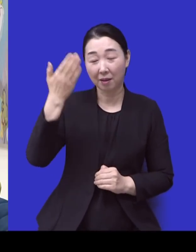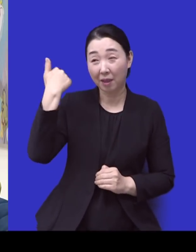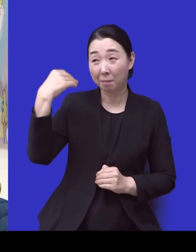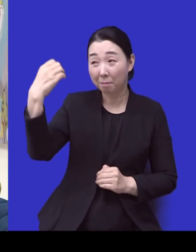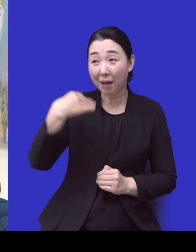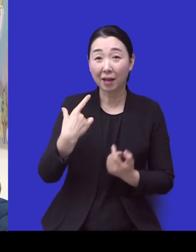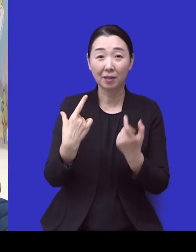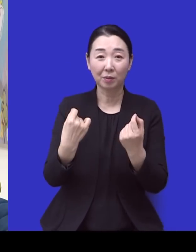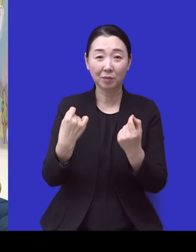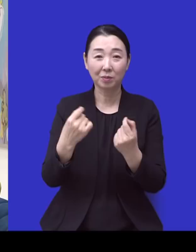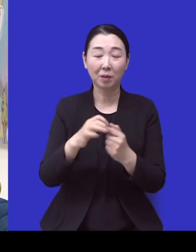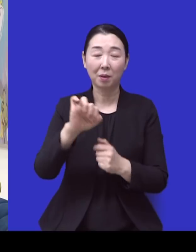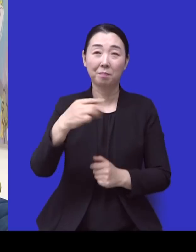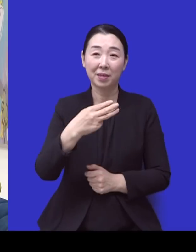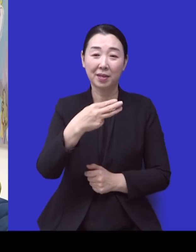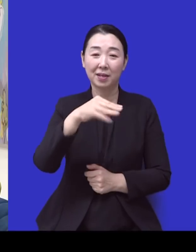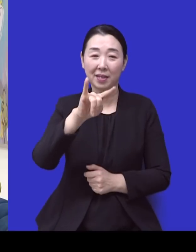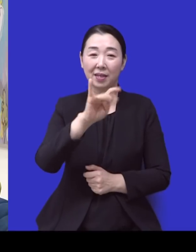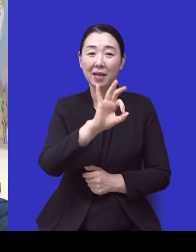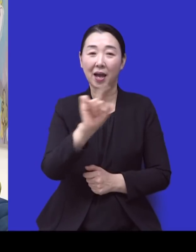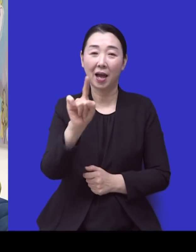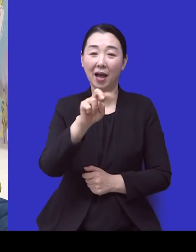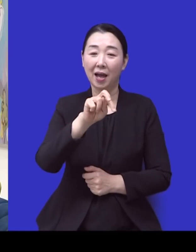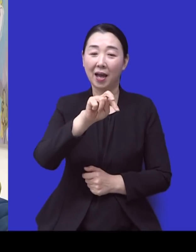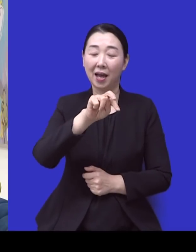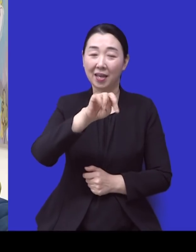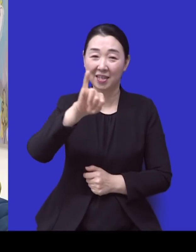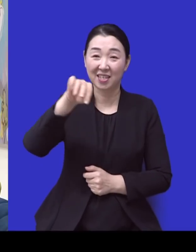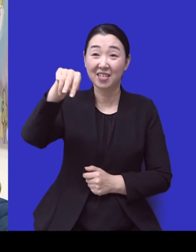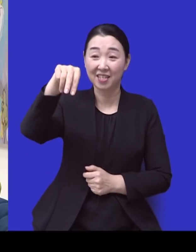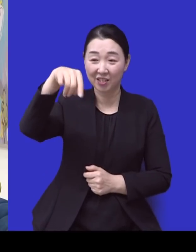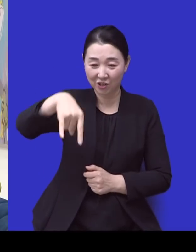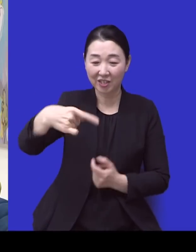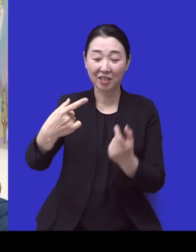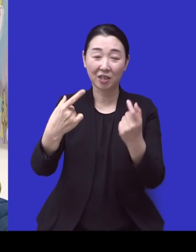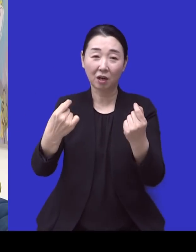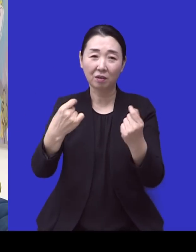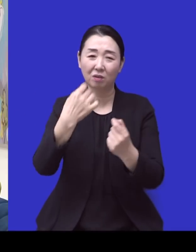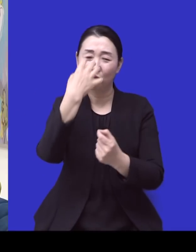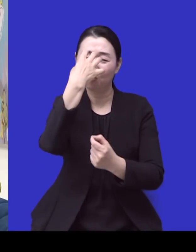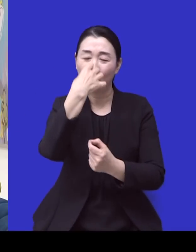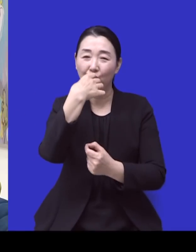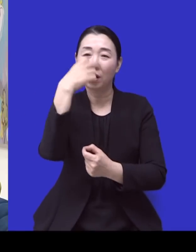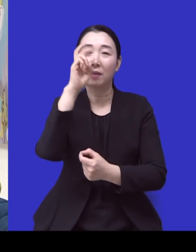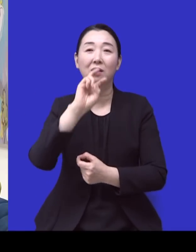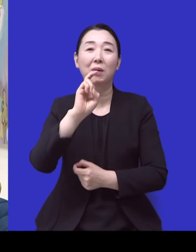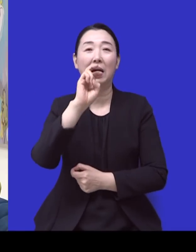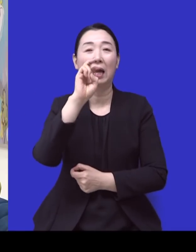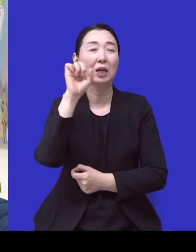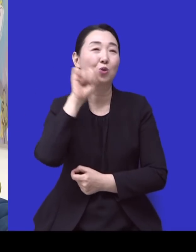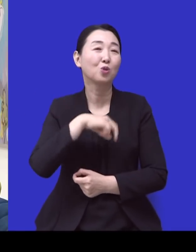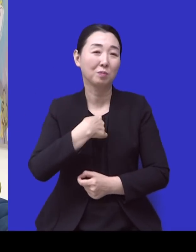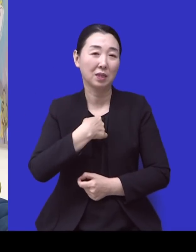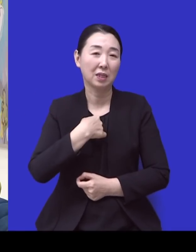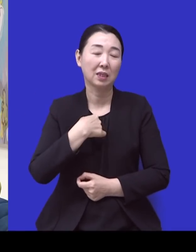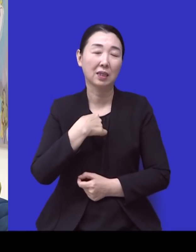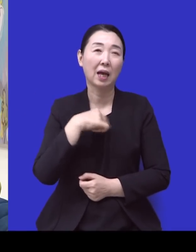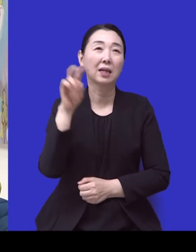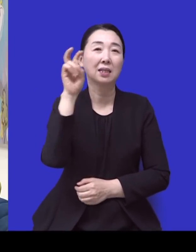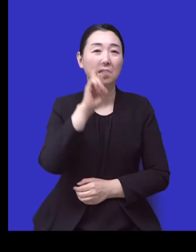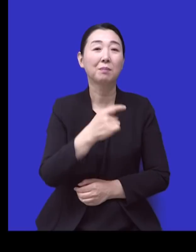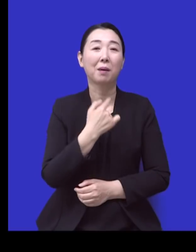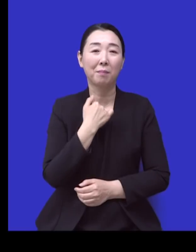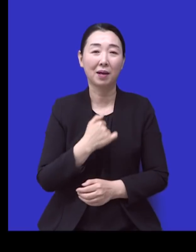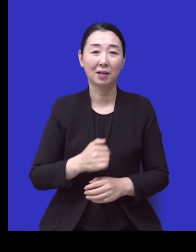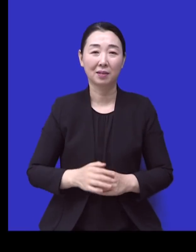말씀해 주셨는데 네. 빌리 아일리시라고 네. 저는 그런 빌리 아일리시 같은 좀 우울한 음악을 좋아했고 그런 네네. 음악을 해왔었거든요. 아